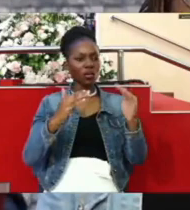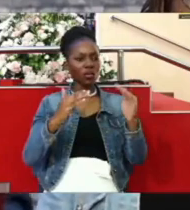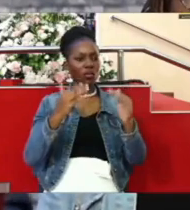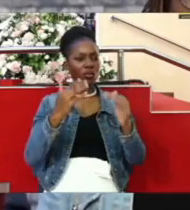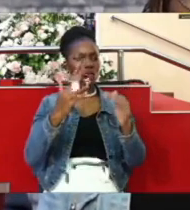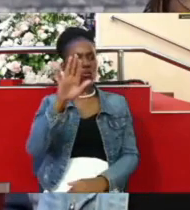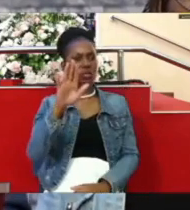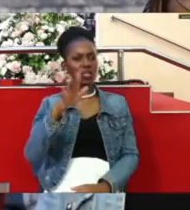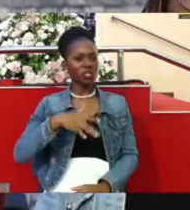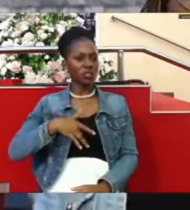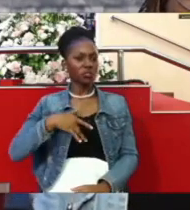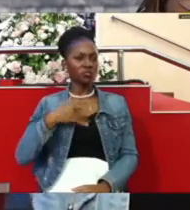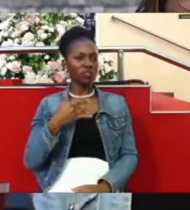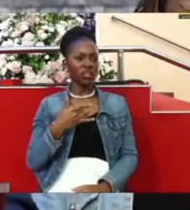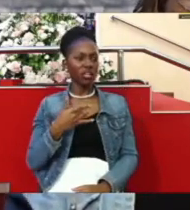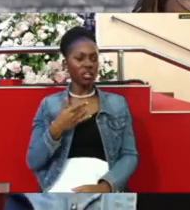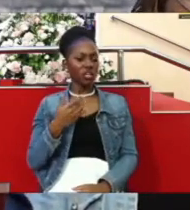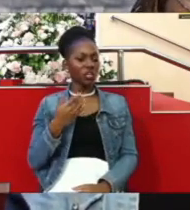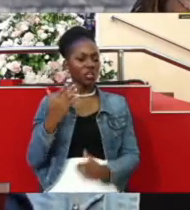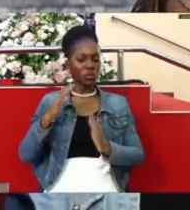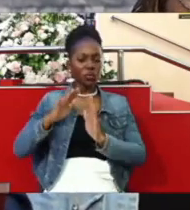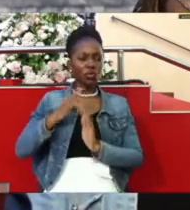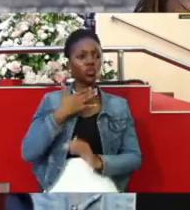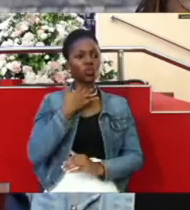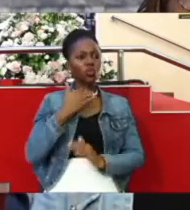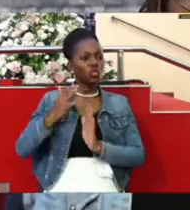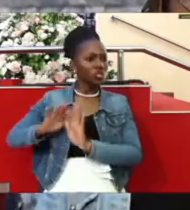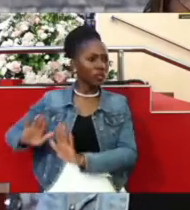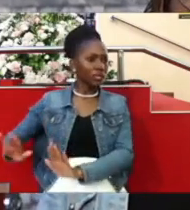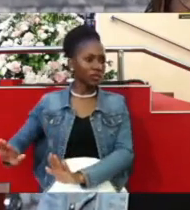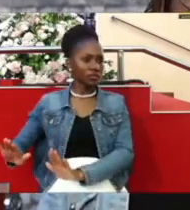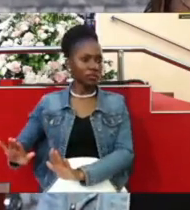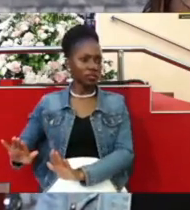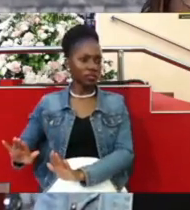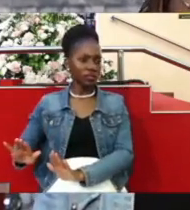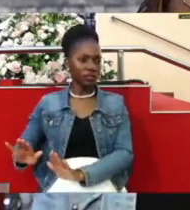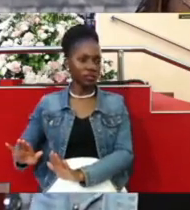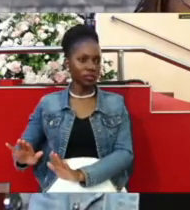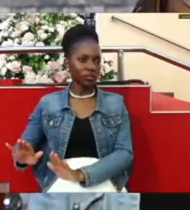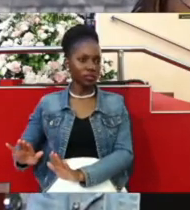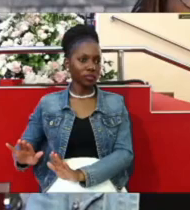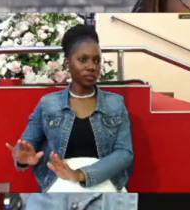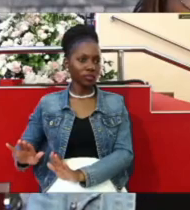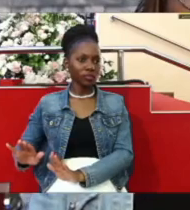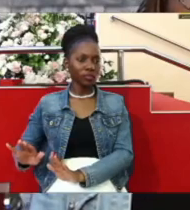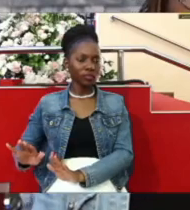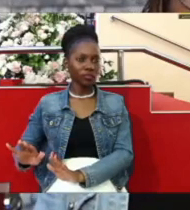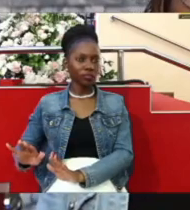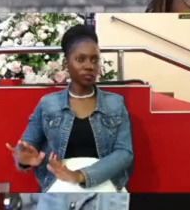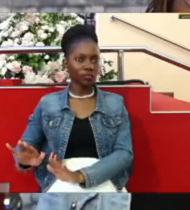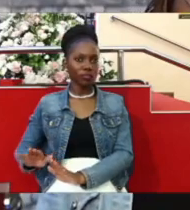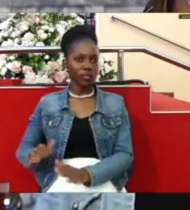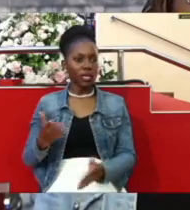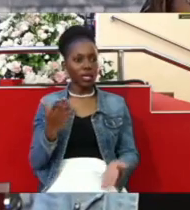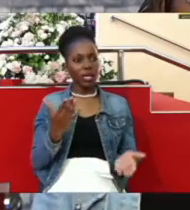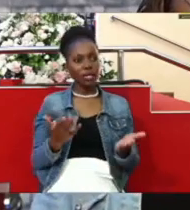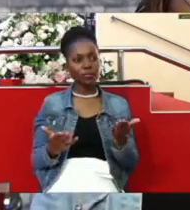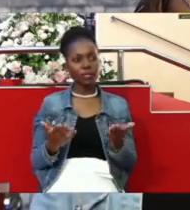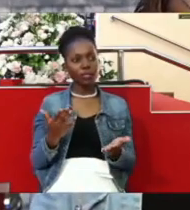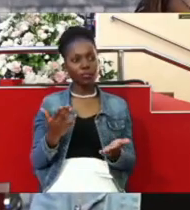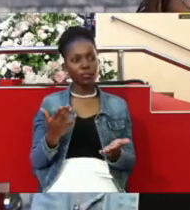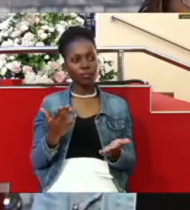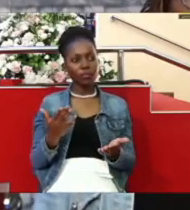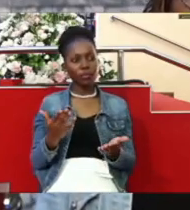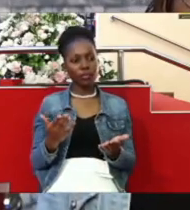in that house any longer. Na katika hiyo nyumba unahisi kama hutaki kuishi huko tena. And as a matter of fact, maybe a lady, you could have left